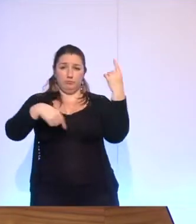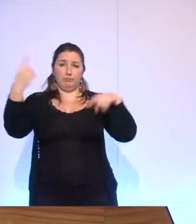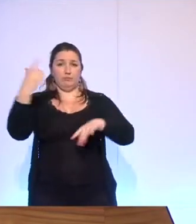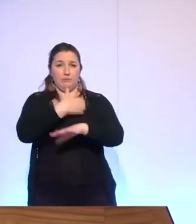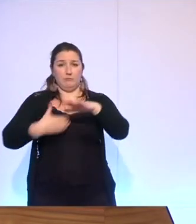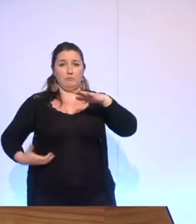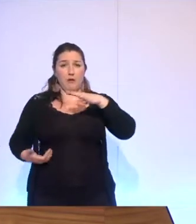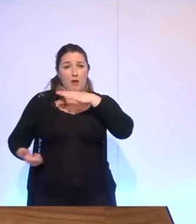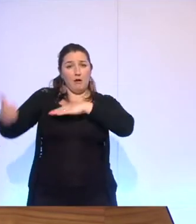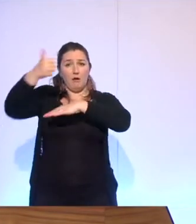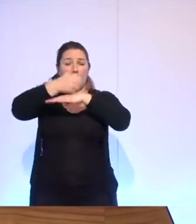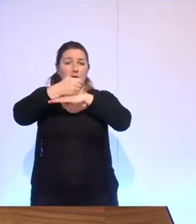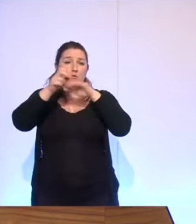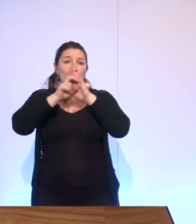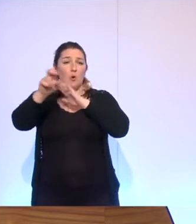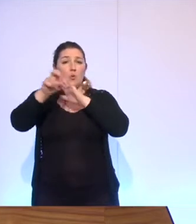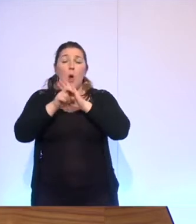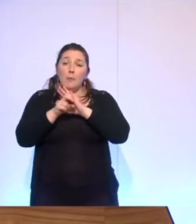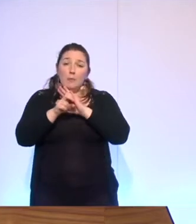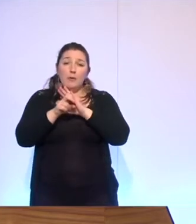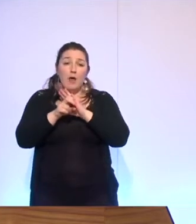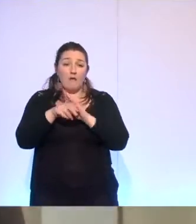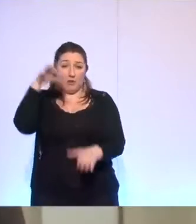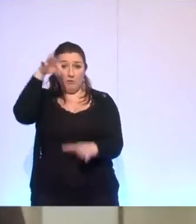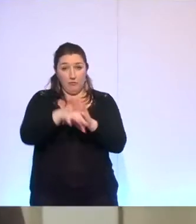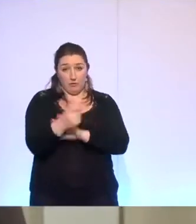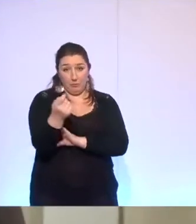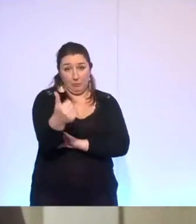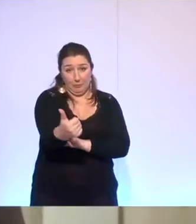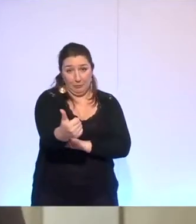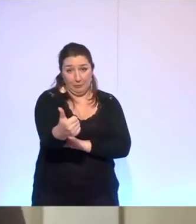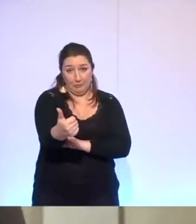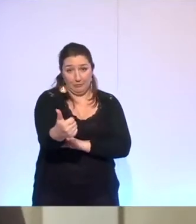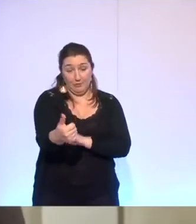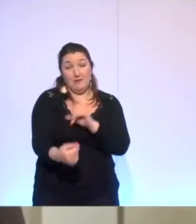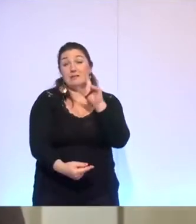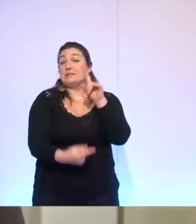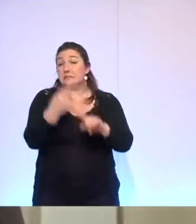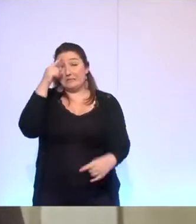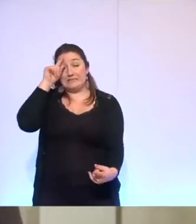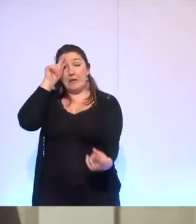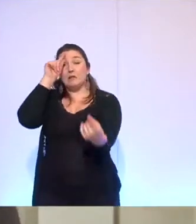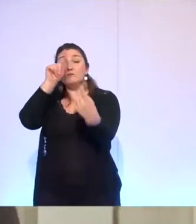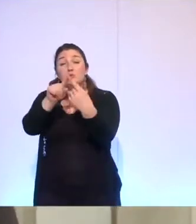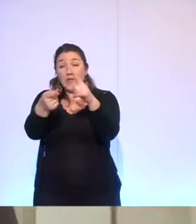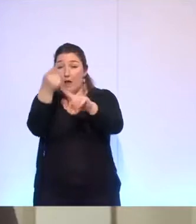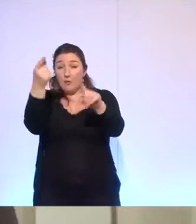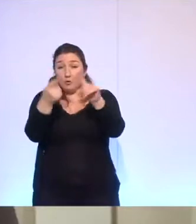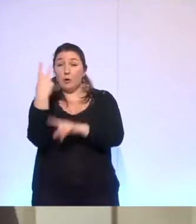moins de suffrages. En outre, sur les principaux sujets, vos idées